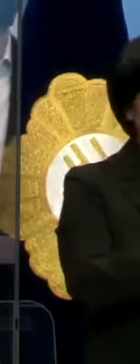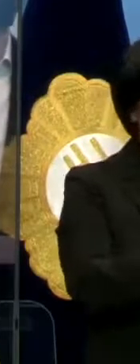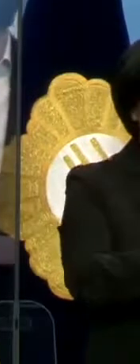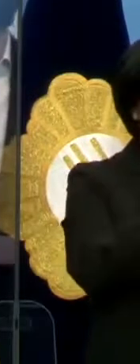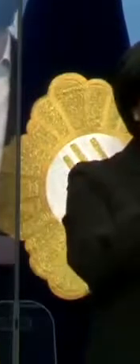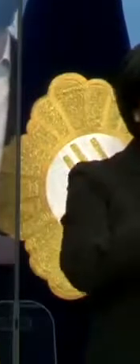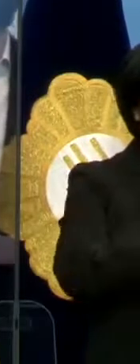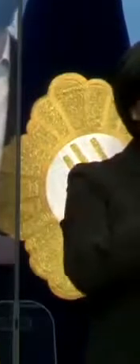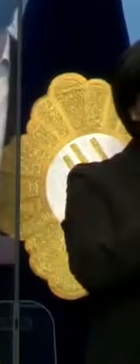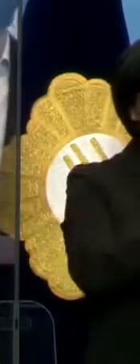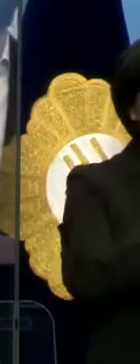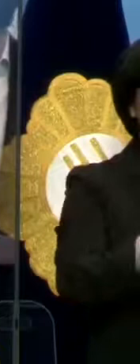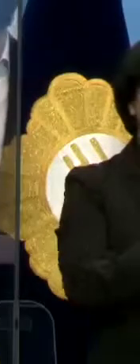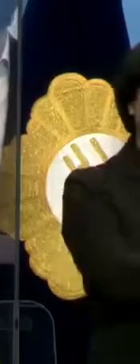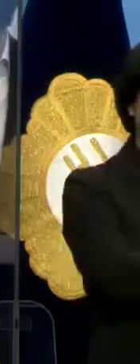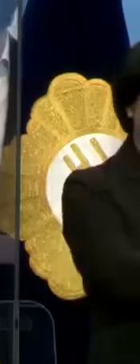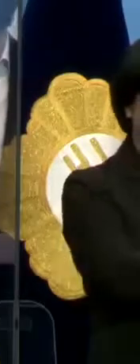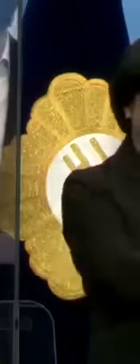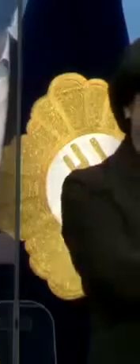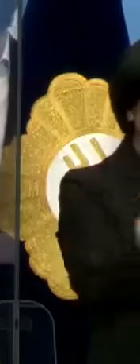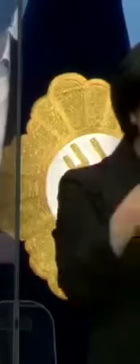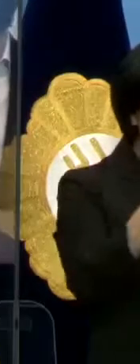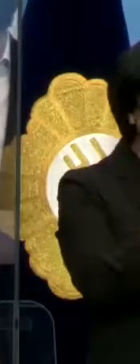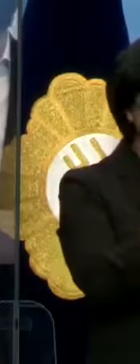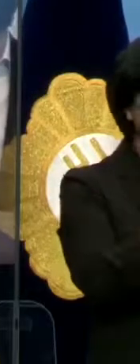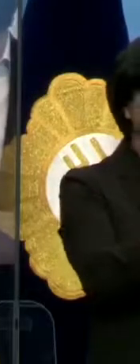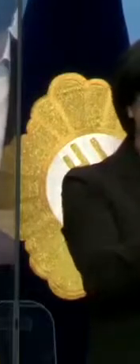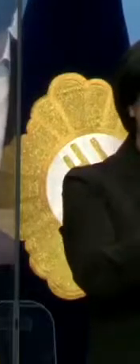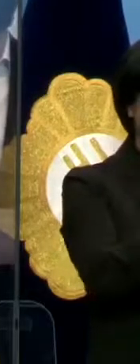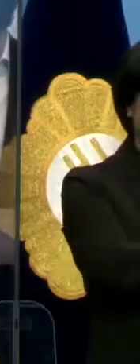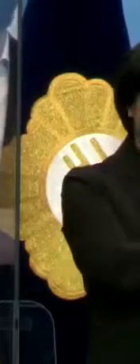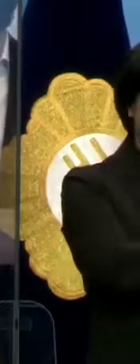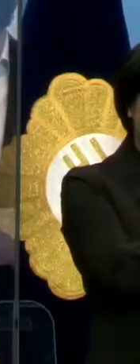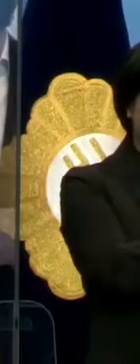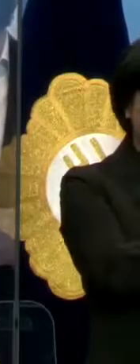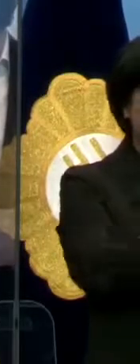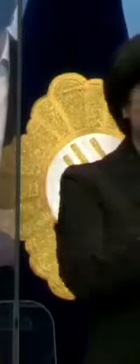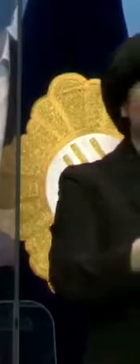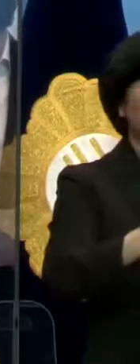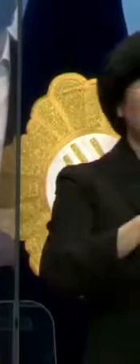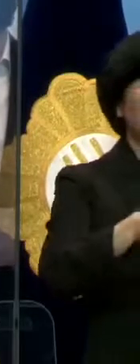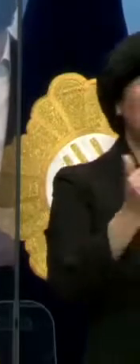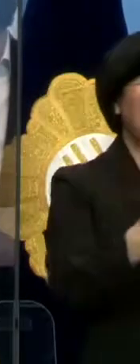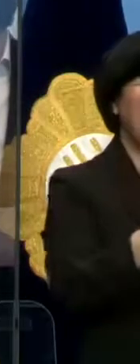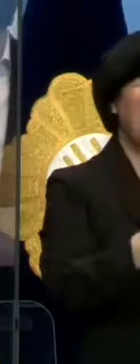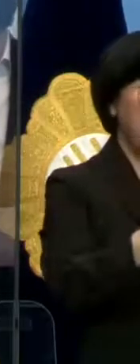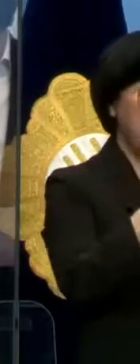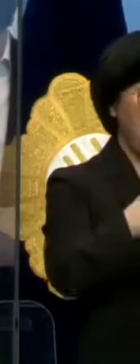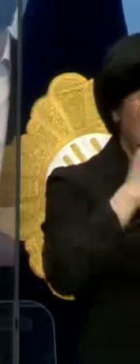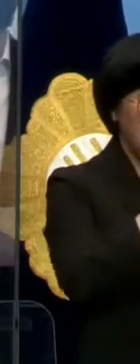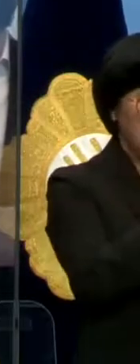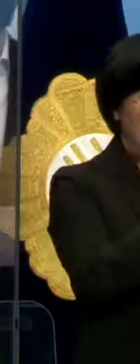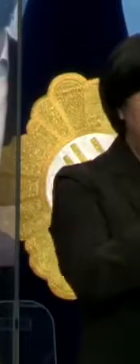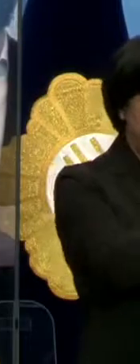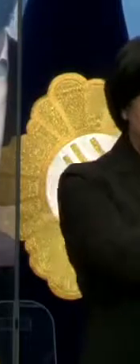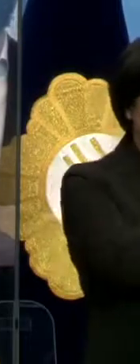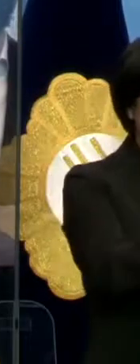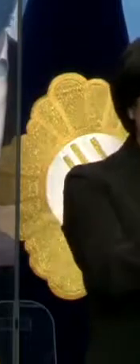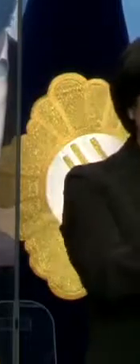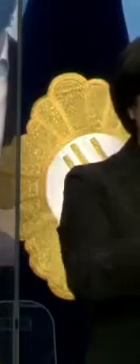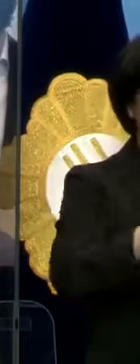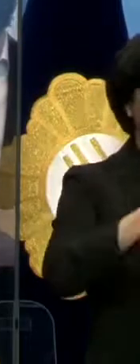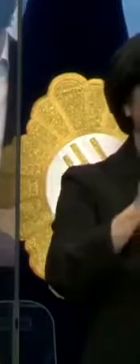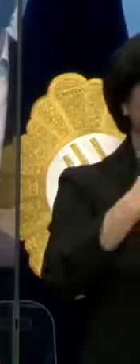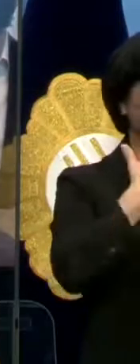시간으로 따지면은 11시간밖에 안 됩니다. 많은 의원님들이 어렵게 법을 내놨고 우리 국민들이 원하는 법들이 쌓여